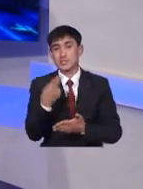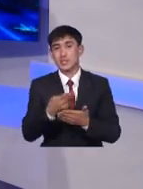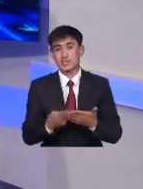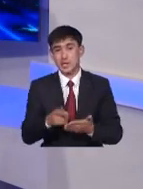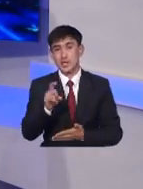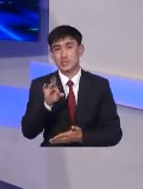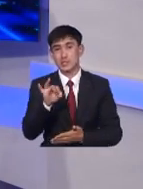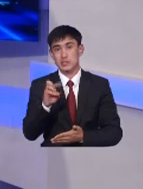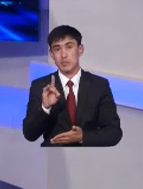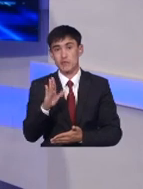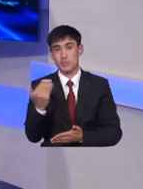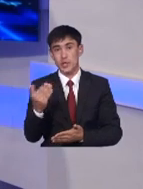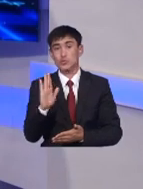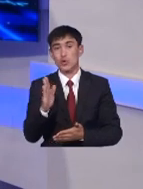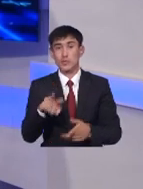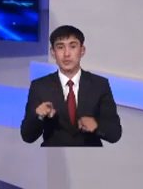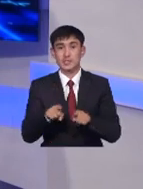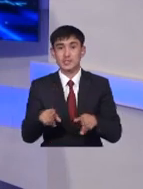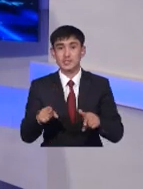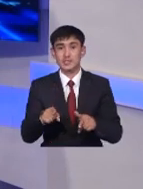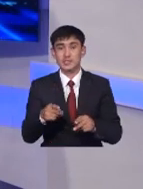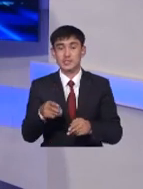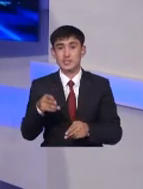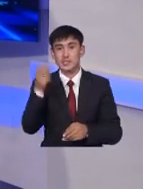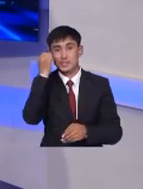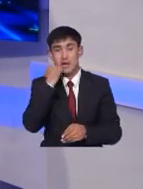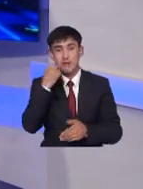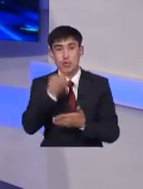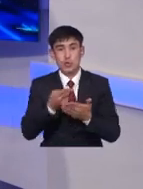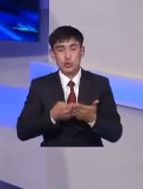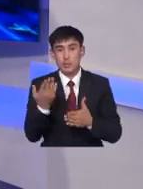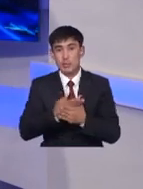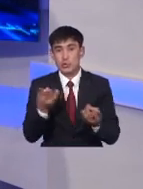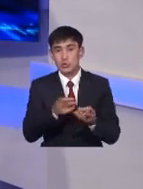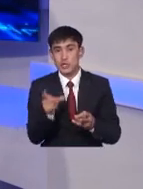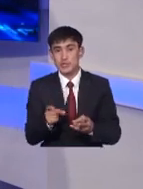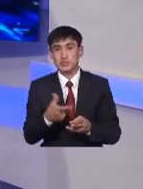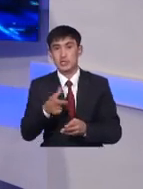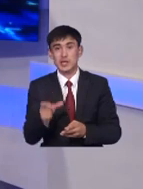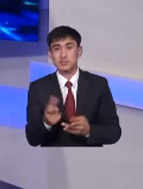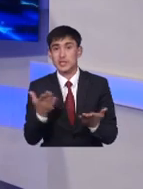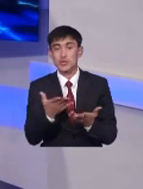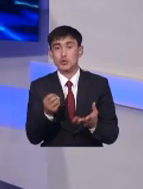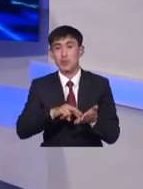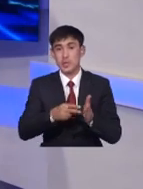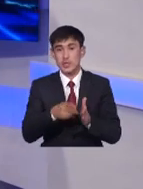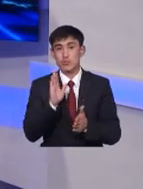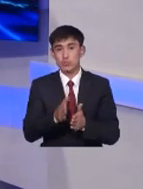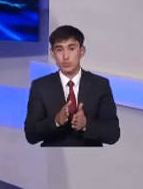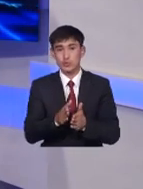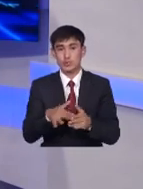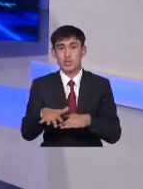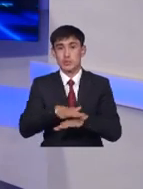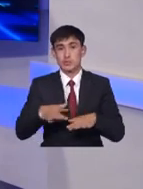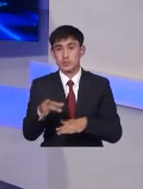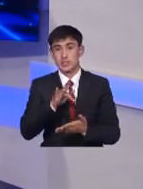кисти хасен агзамов Что сподвигло Седово сого художника помогать нуждающимся согражданам и какие ещё планы строить жители